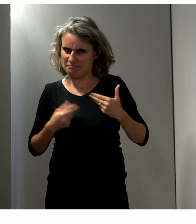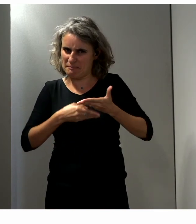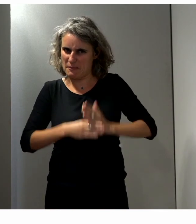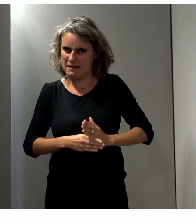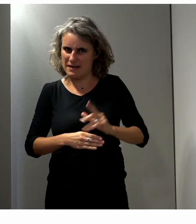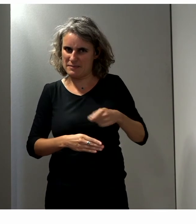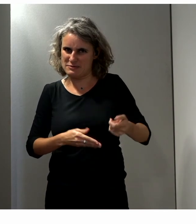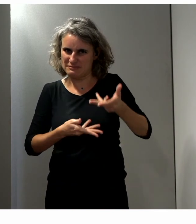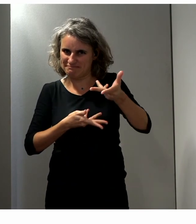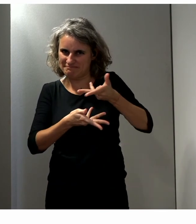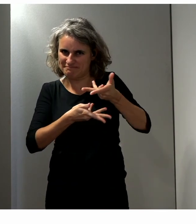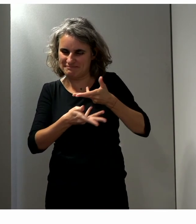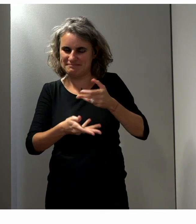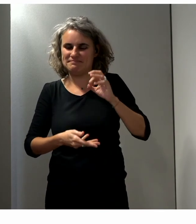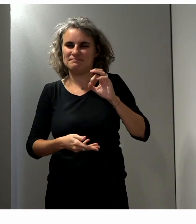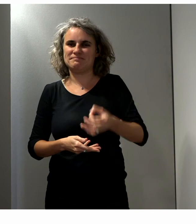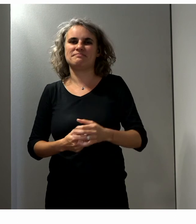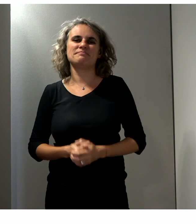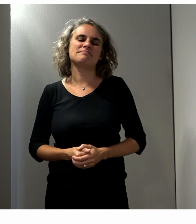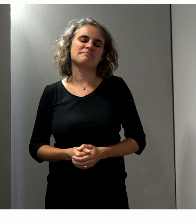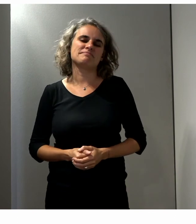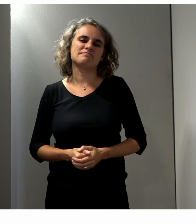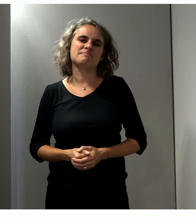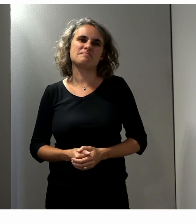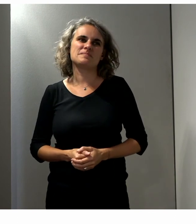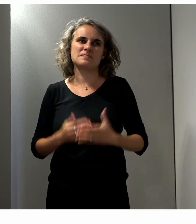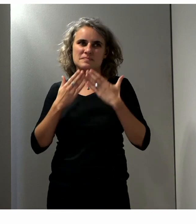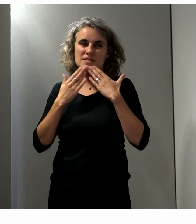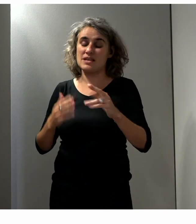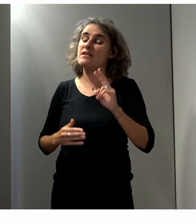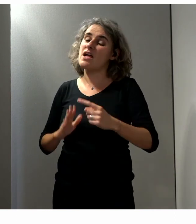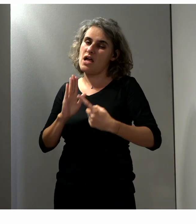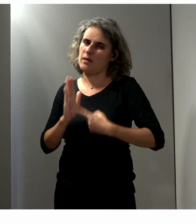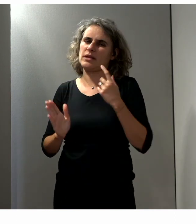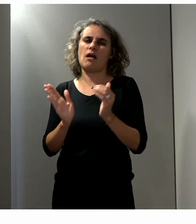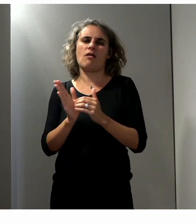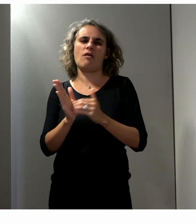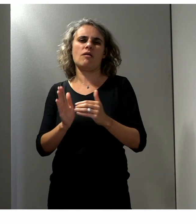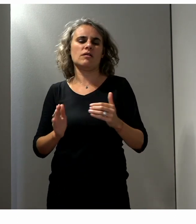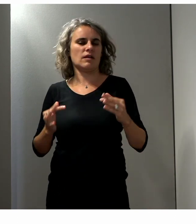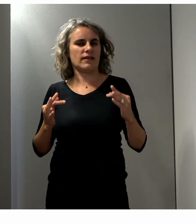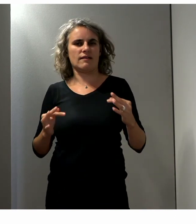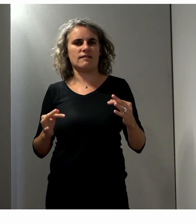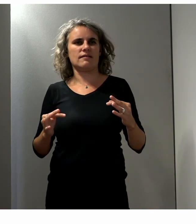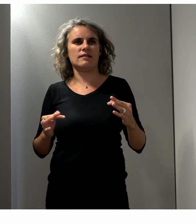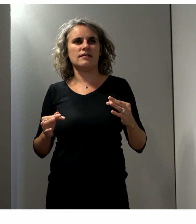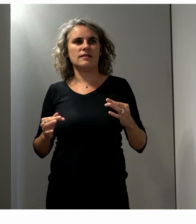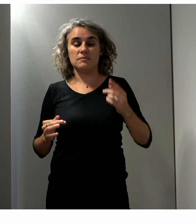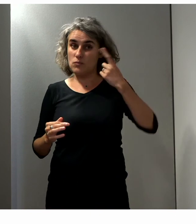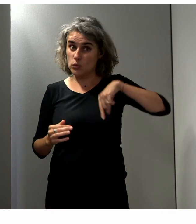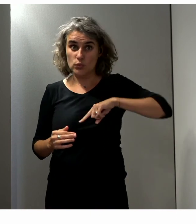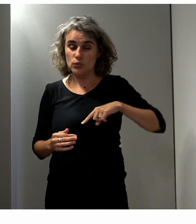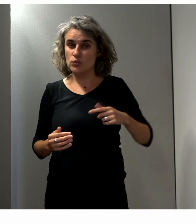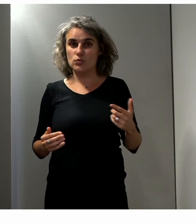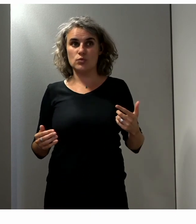TNCPH pour suivre ces travaux en concertation avec Merci. avec vous. J'insiste vraiment à nouveau sur le fait que pour